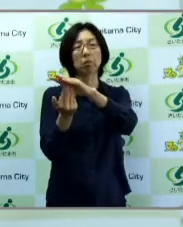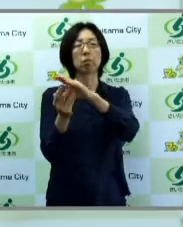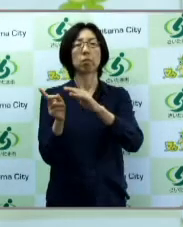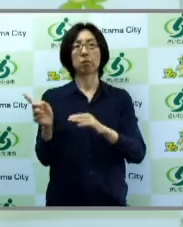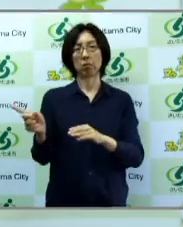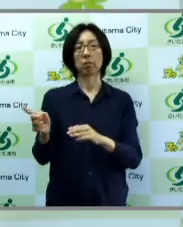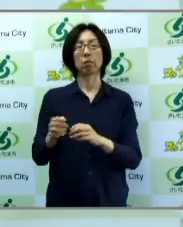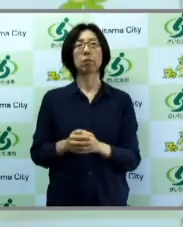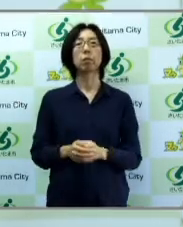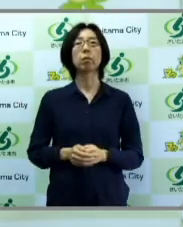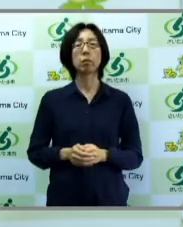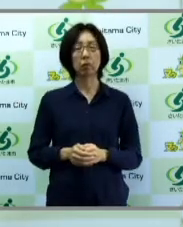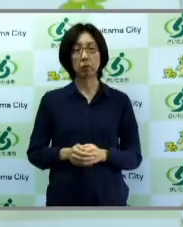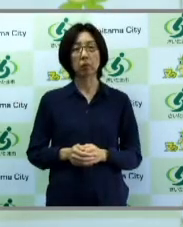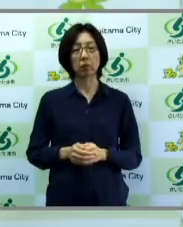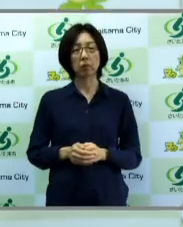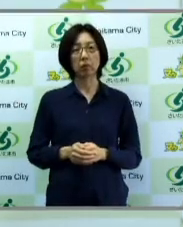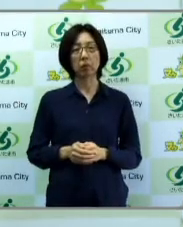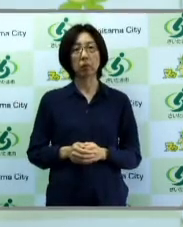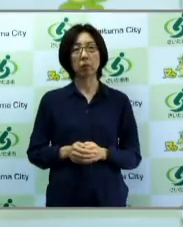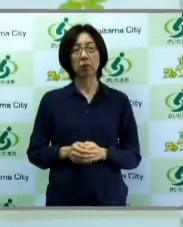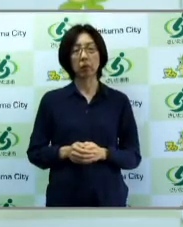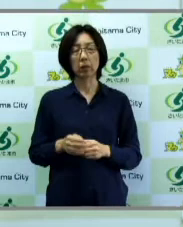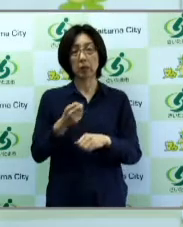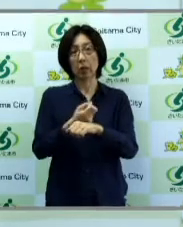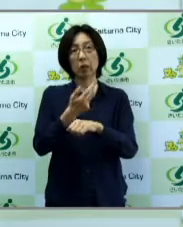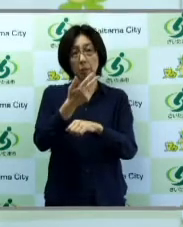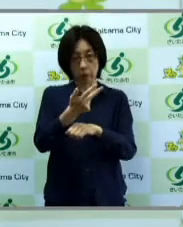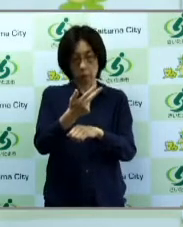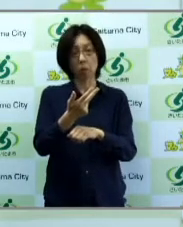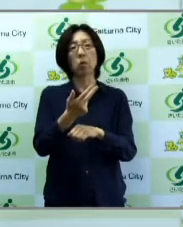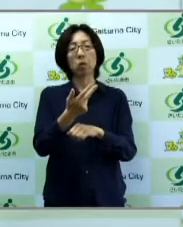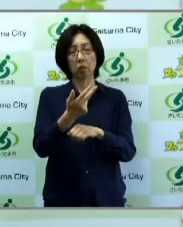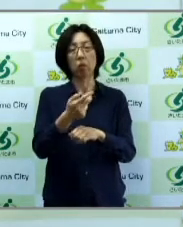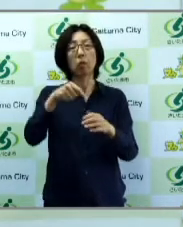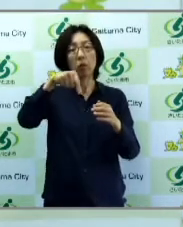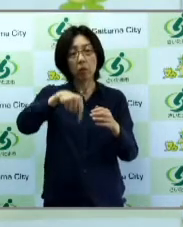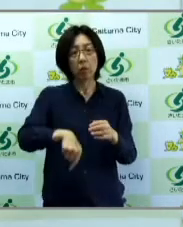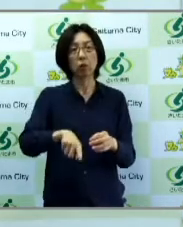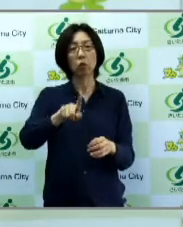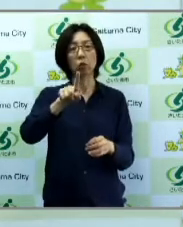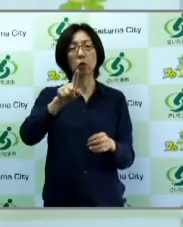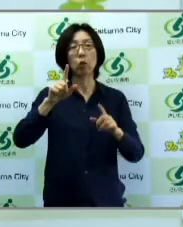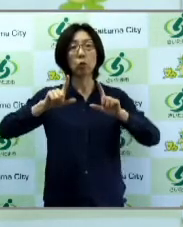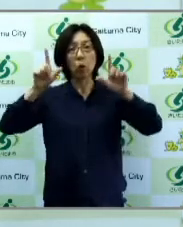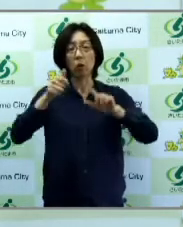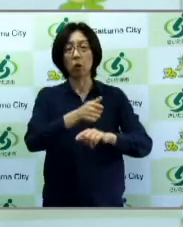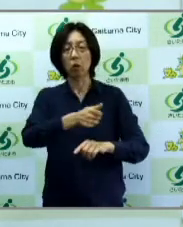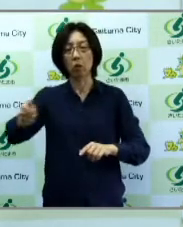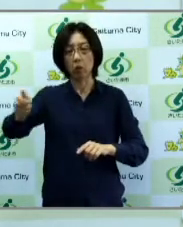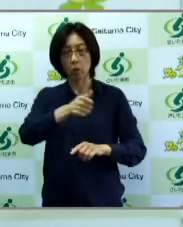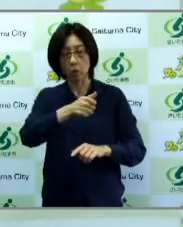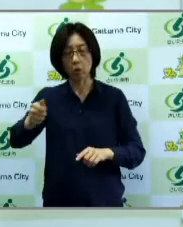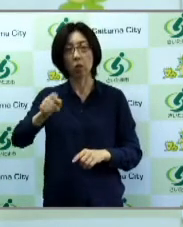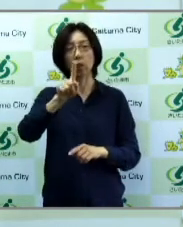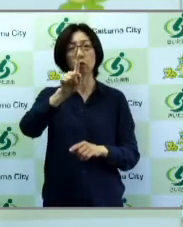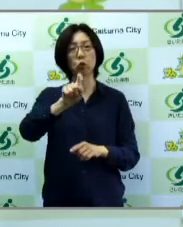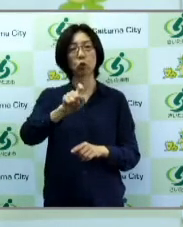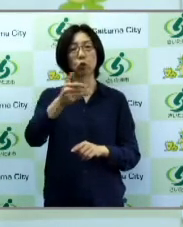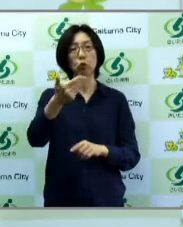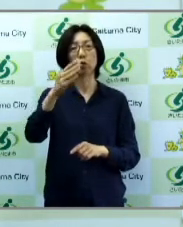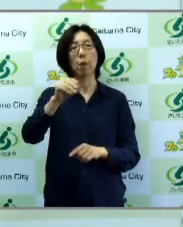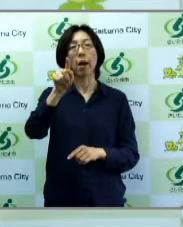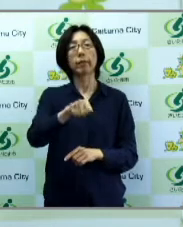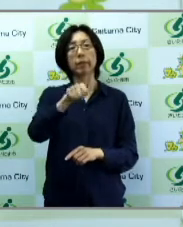響というのはこれも再三申し上げておりますが、さいたま市は19万人が日々通勤通学をしに東京都